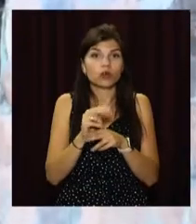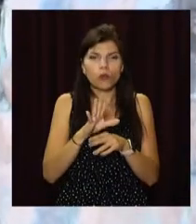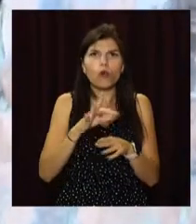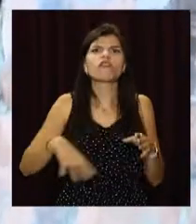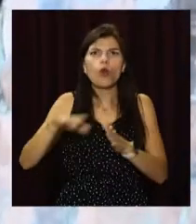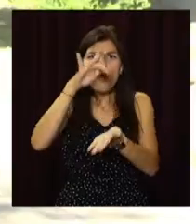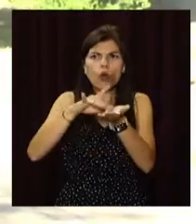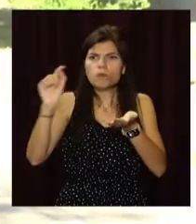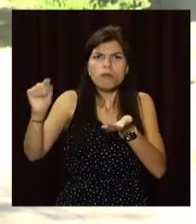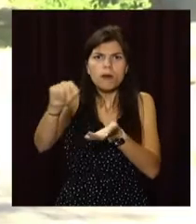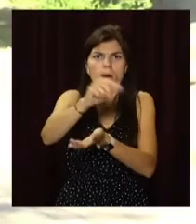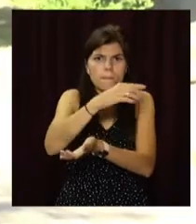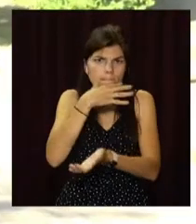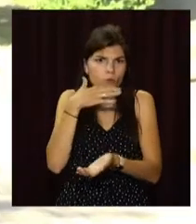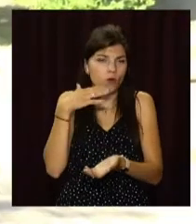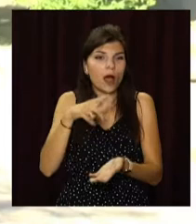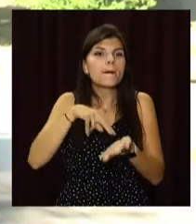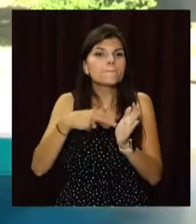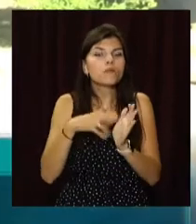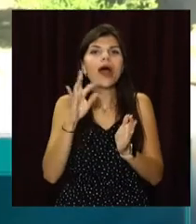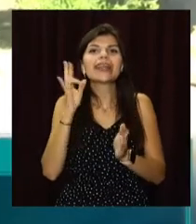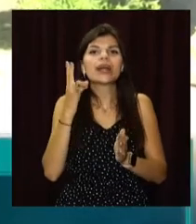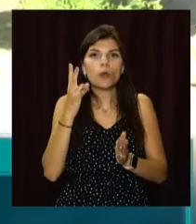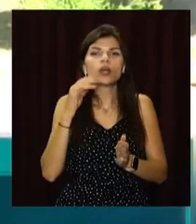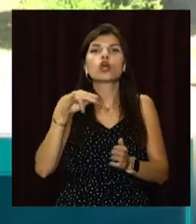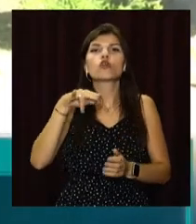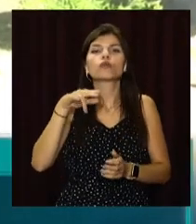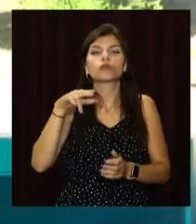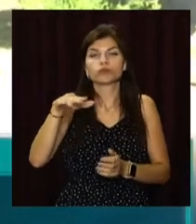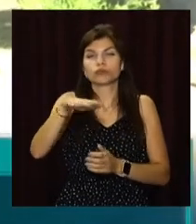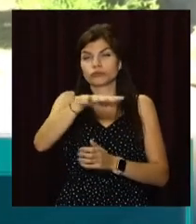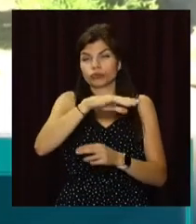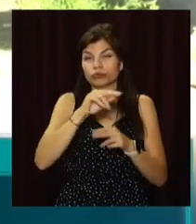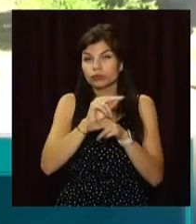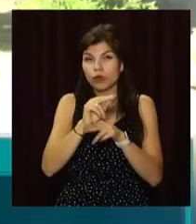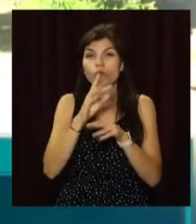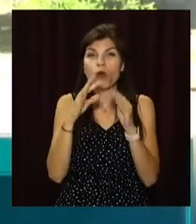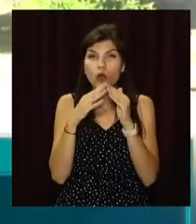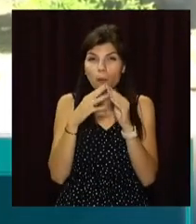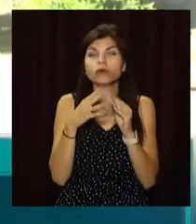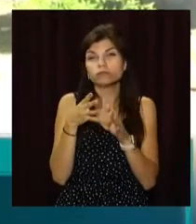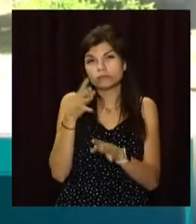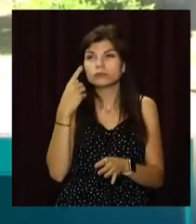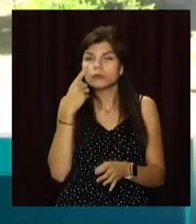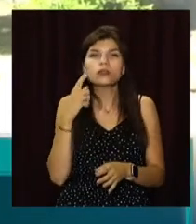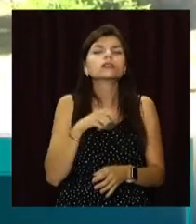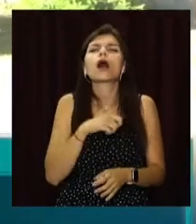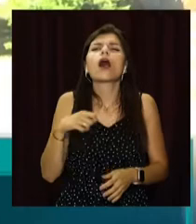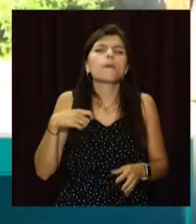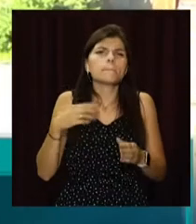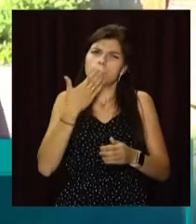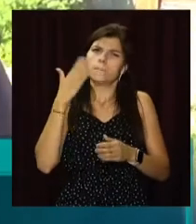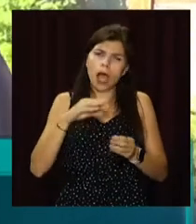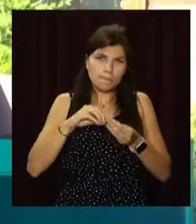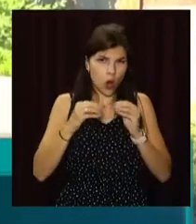всьому місту. Планується по Нікопольській і Дунайській ще провести ряд ремонтів, ну, по домам. Тобто ми відстраняємо найпроблемніші